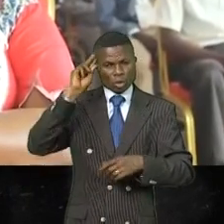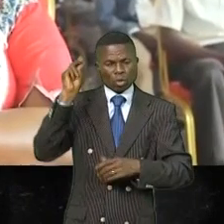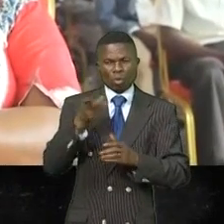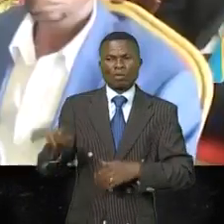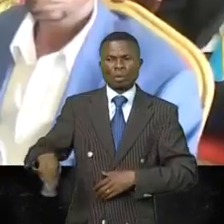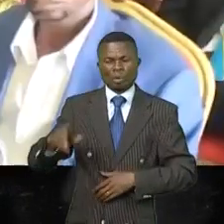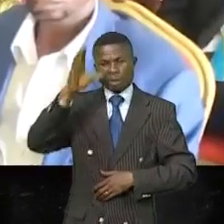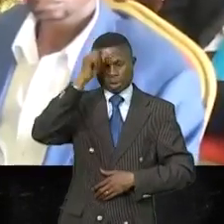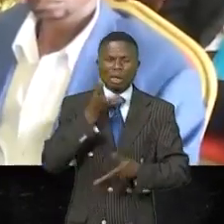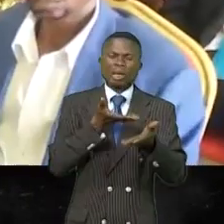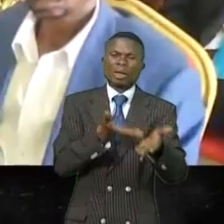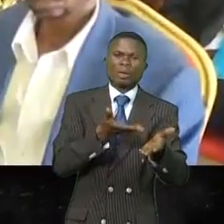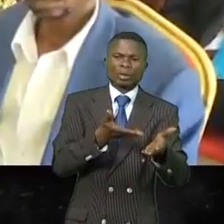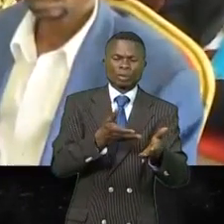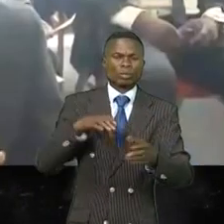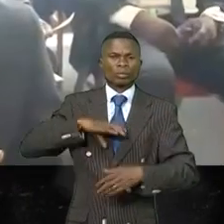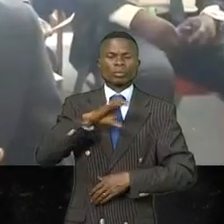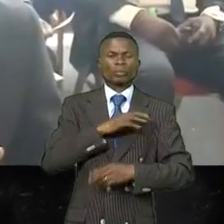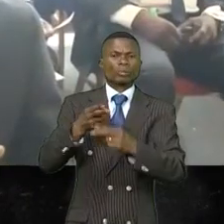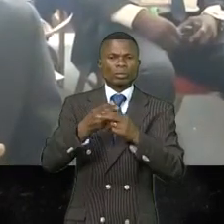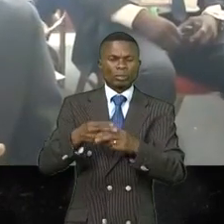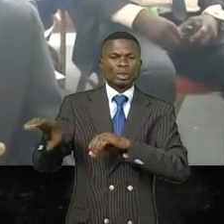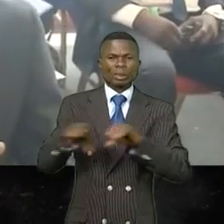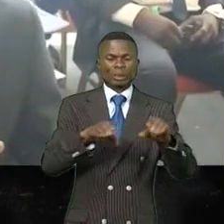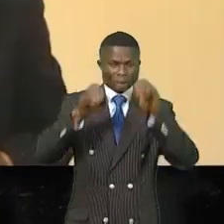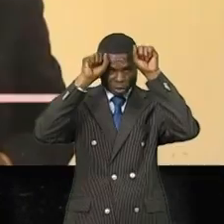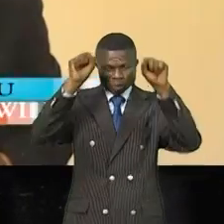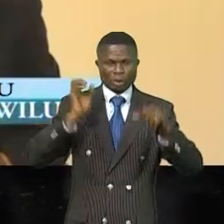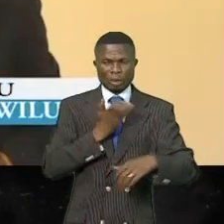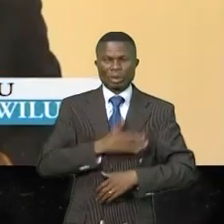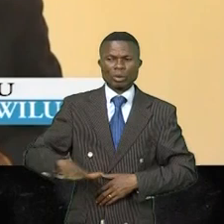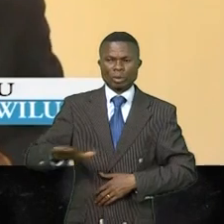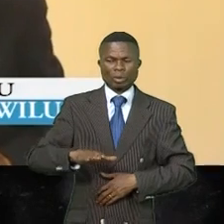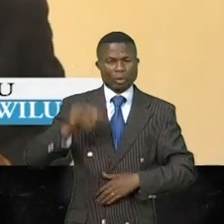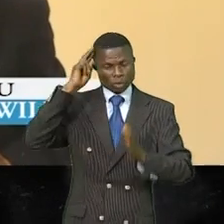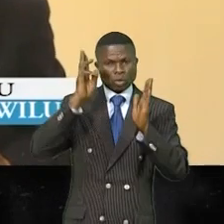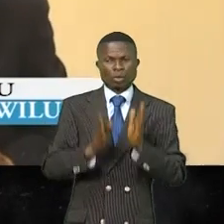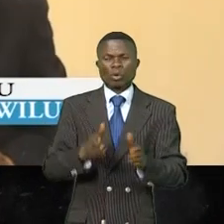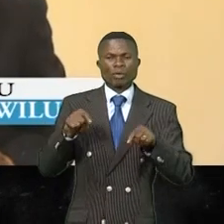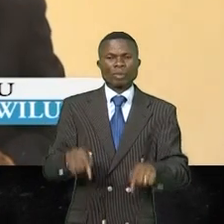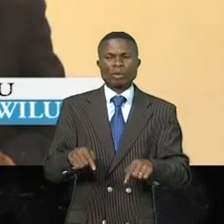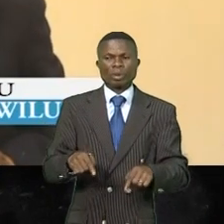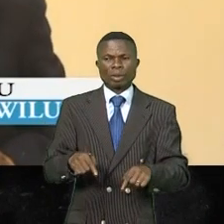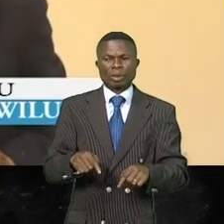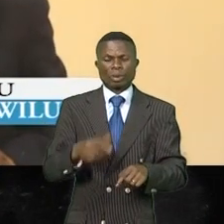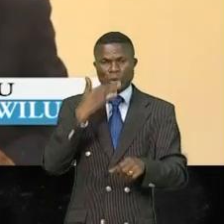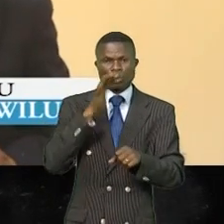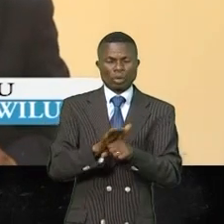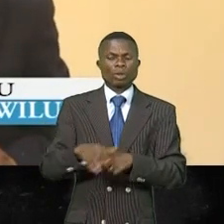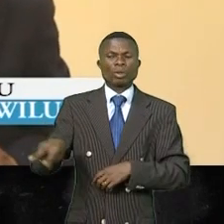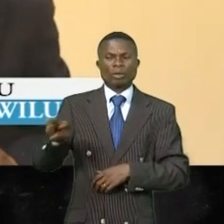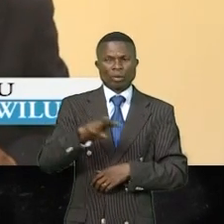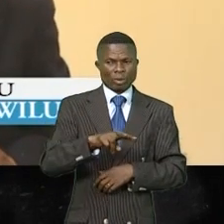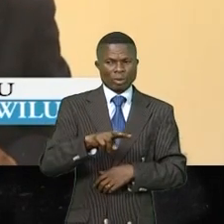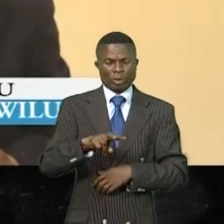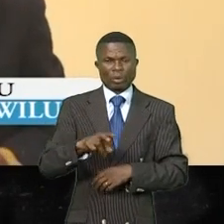Kwilu à accompagner le comité du suivi des actions du chef de l'État. Le gouvernement provincial du Kwilu vous promet tout son soutien pour